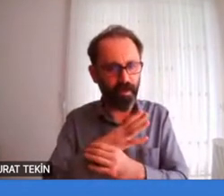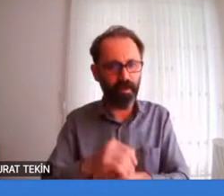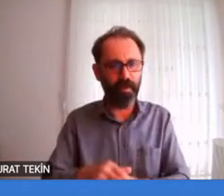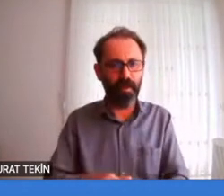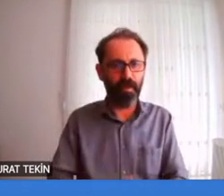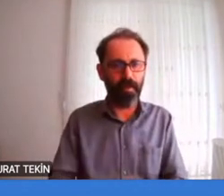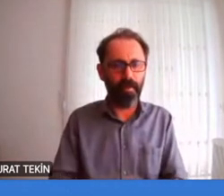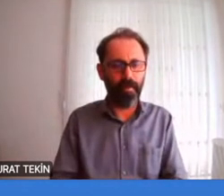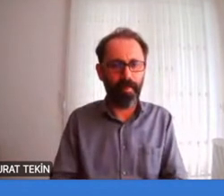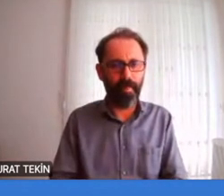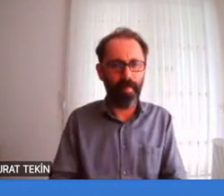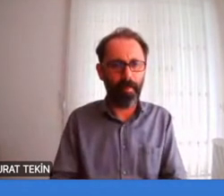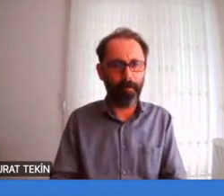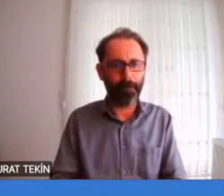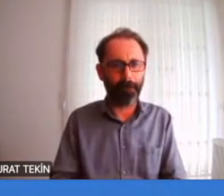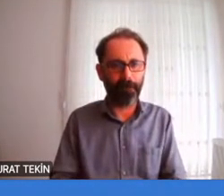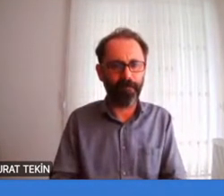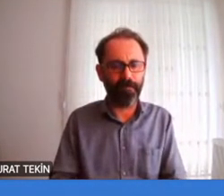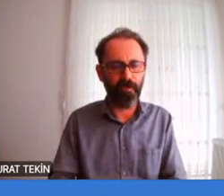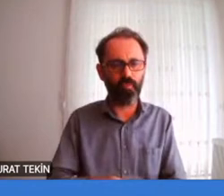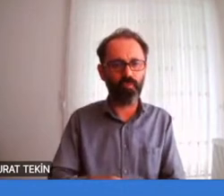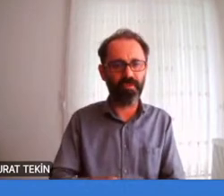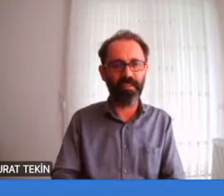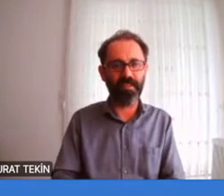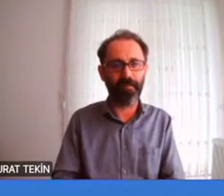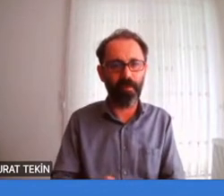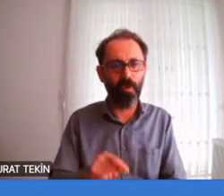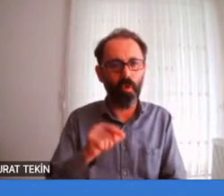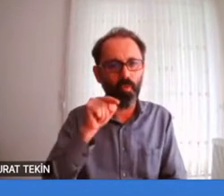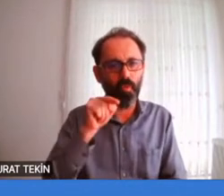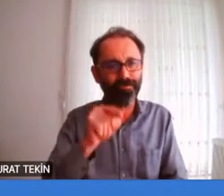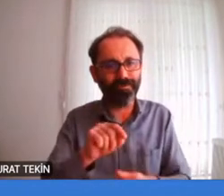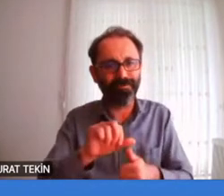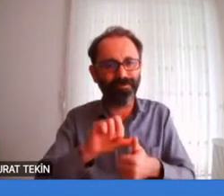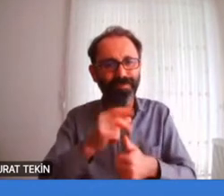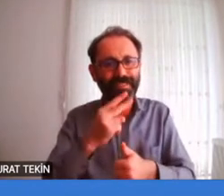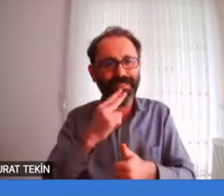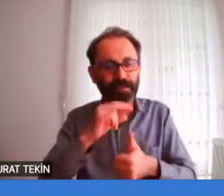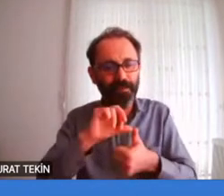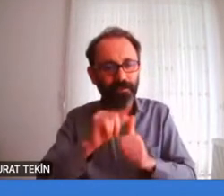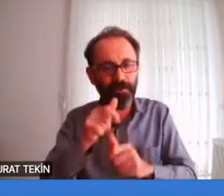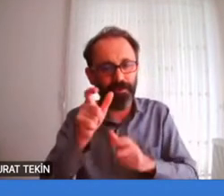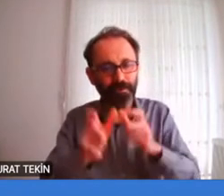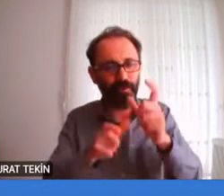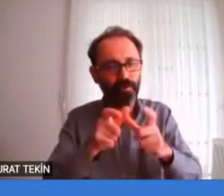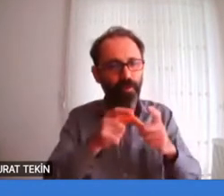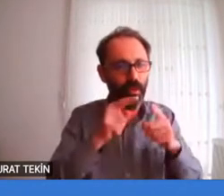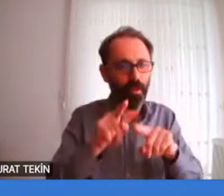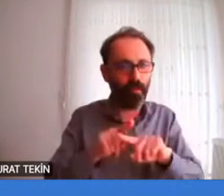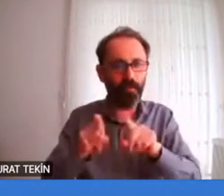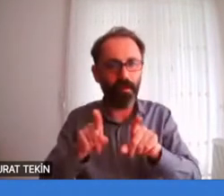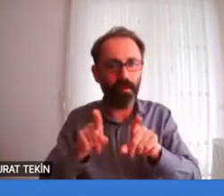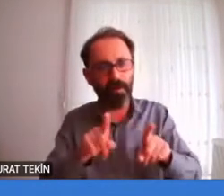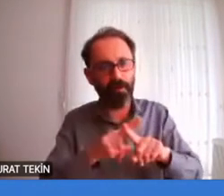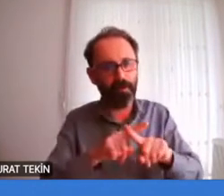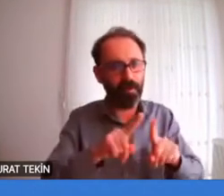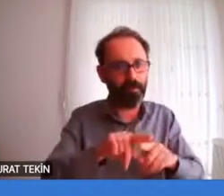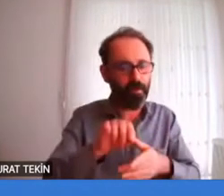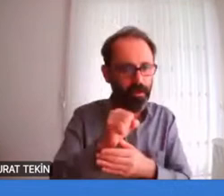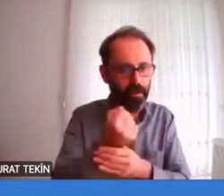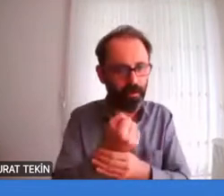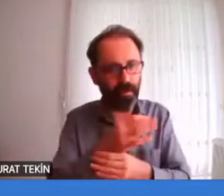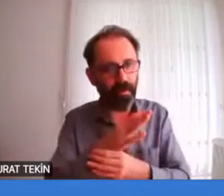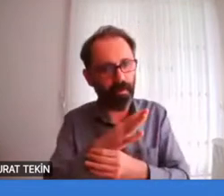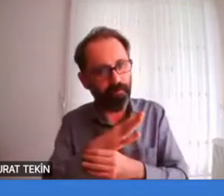yine yaşına rağmen takıma yeni katılabilecek düzeyde olması, hem bireysel olarak sporcuların çok güçlü